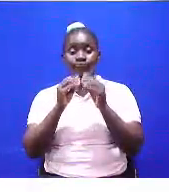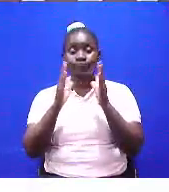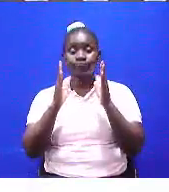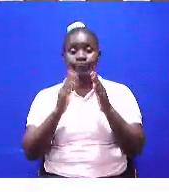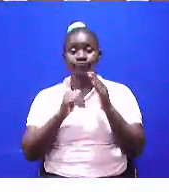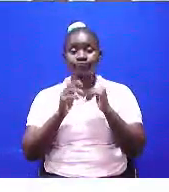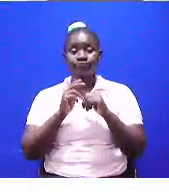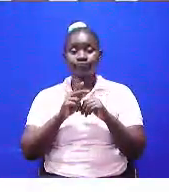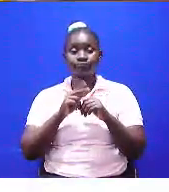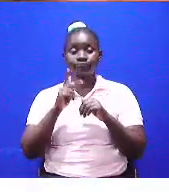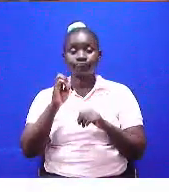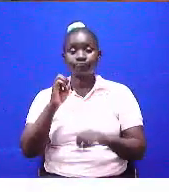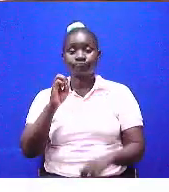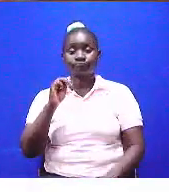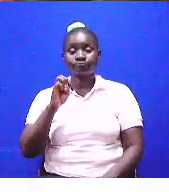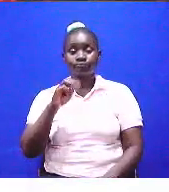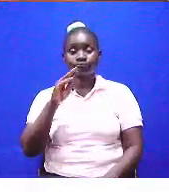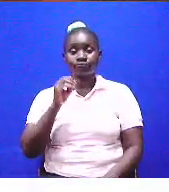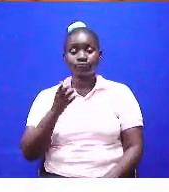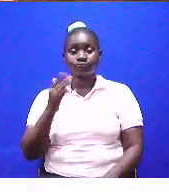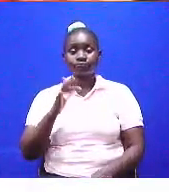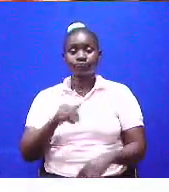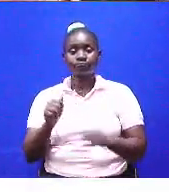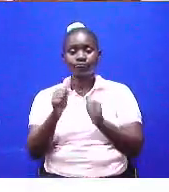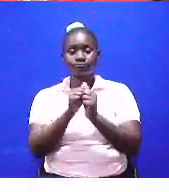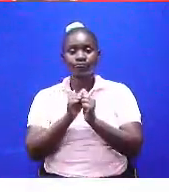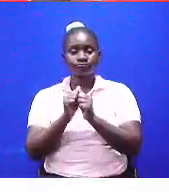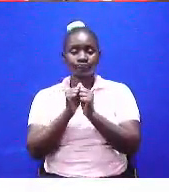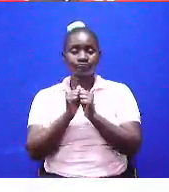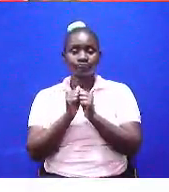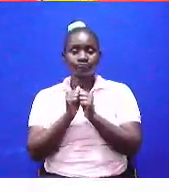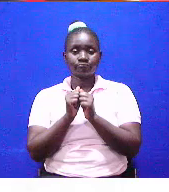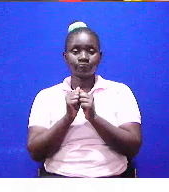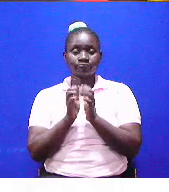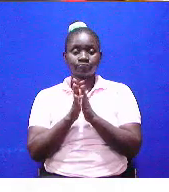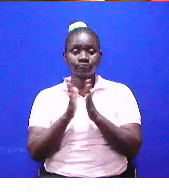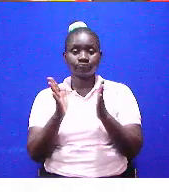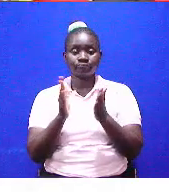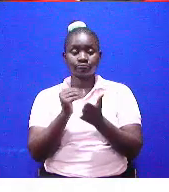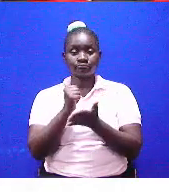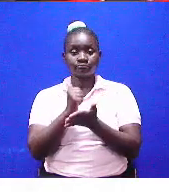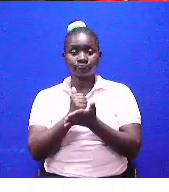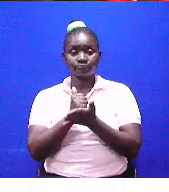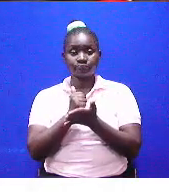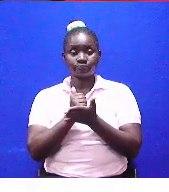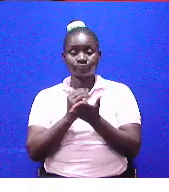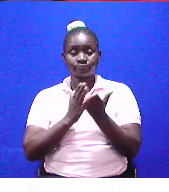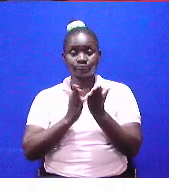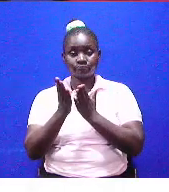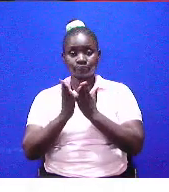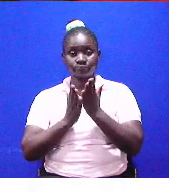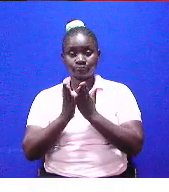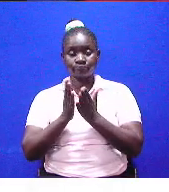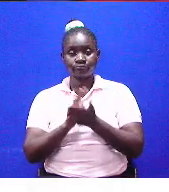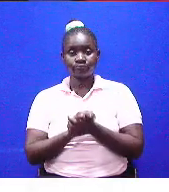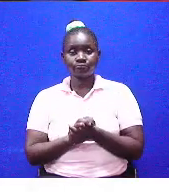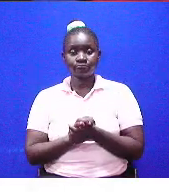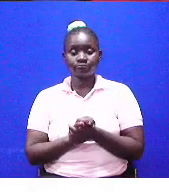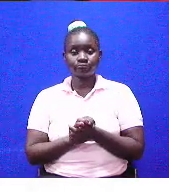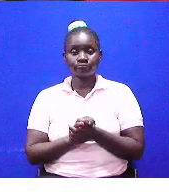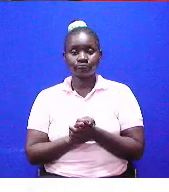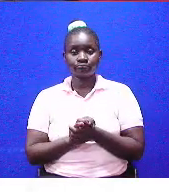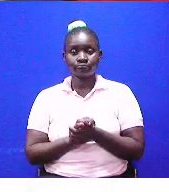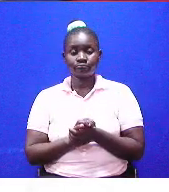choke umbu, igobare tamo aseganga, yoku igorechia visi chobo koreli. Hiki ni kikundi